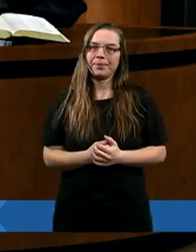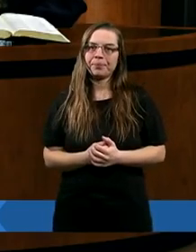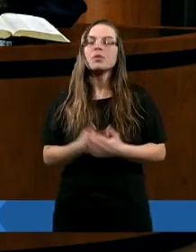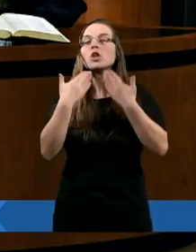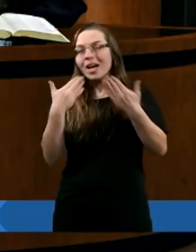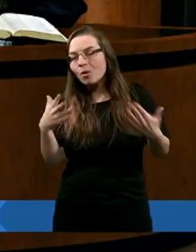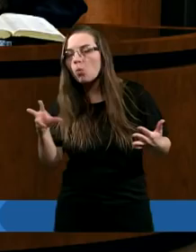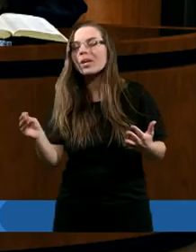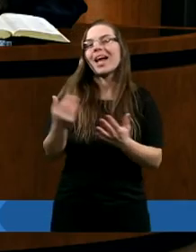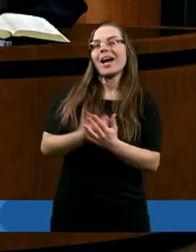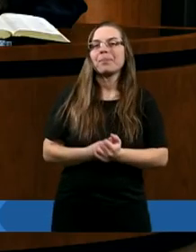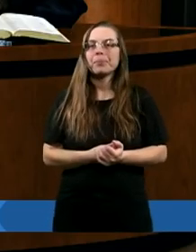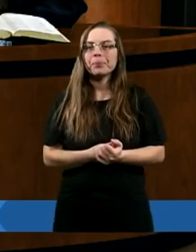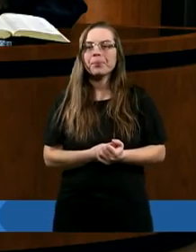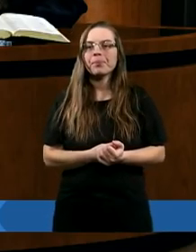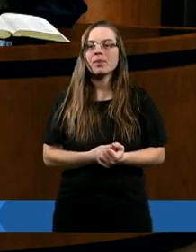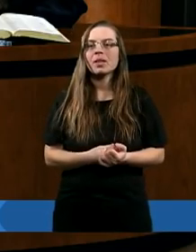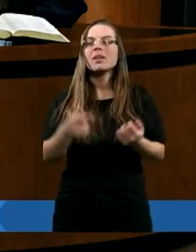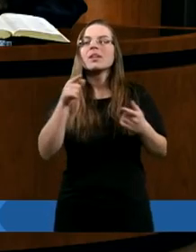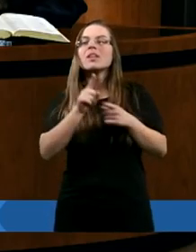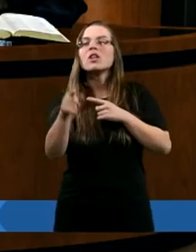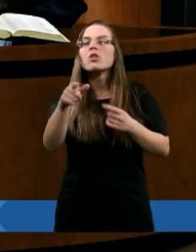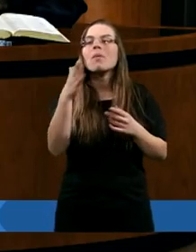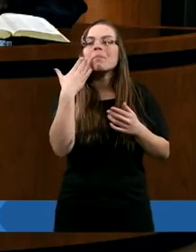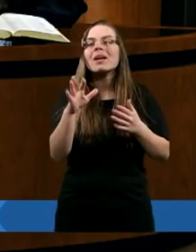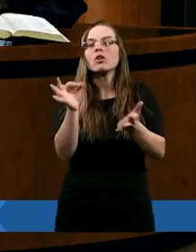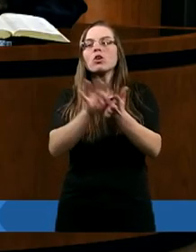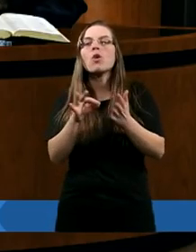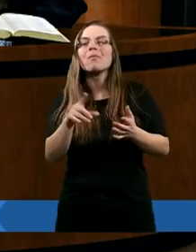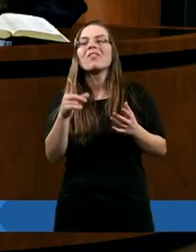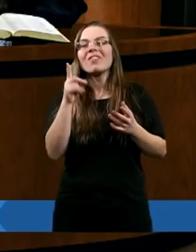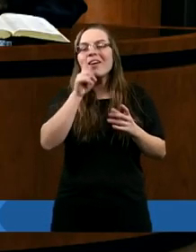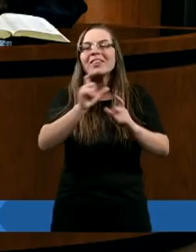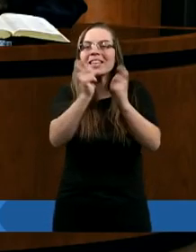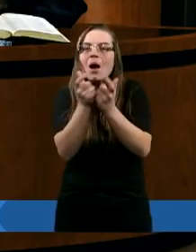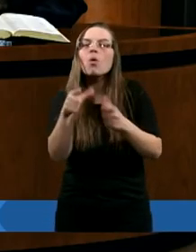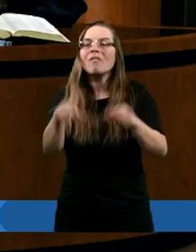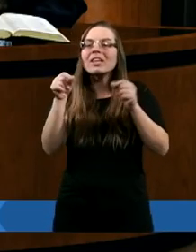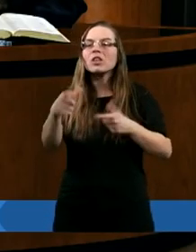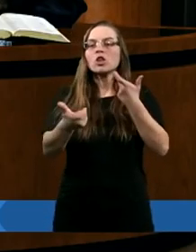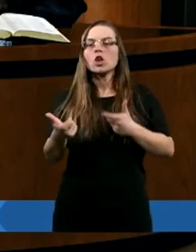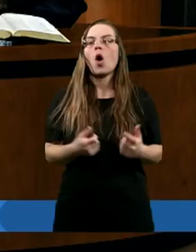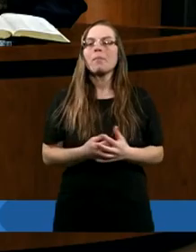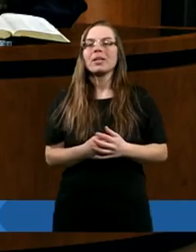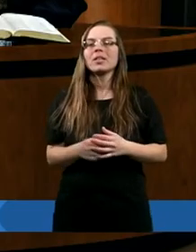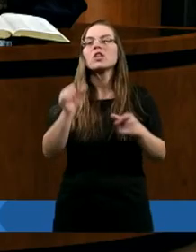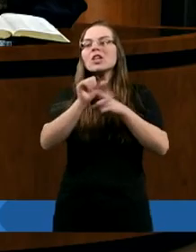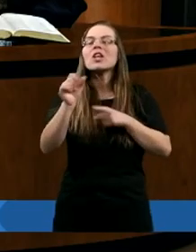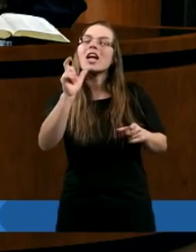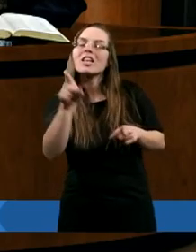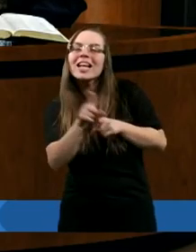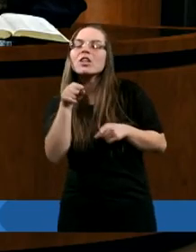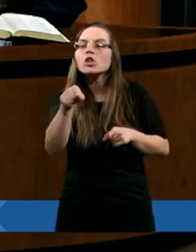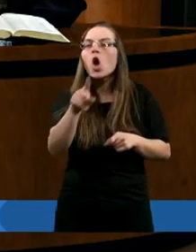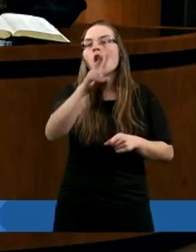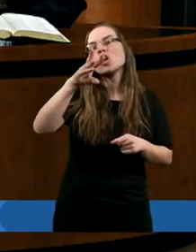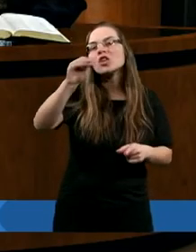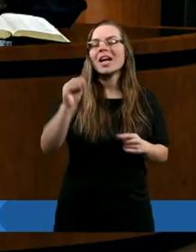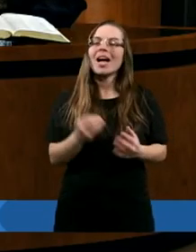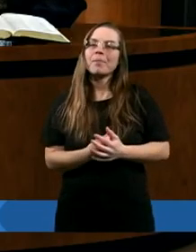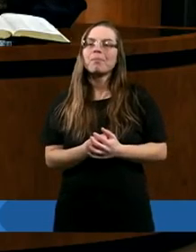Dziękuję. Dla mnie też jest ważne, poza tym, co zostało powiedziane oczywiście, jest też to, że